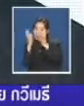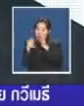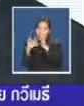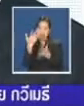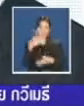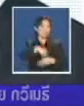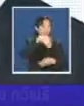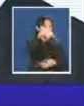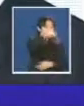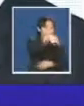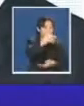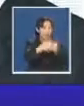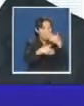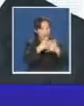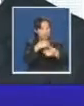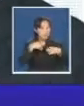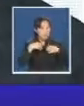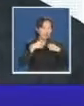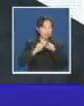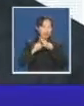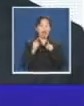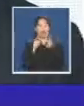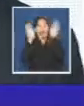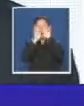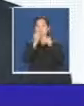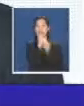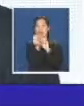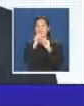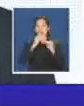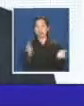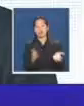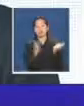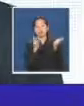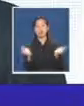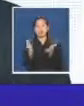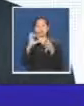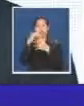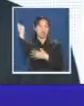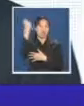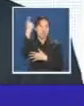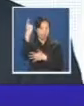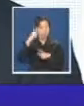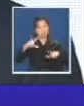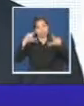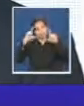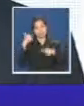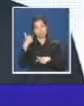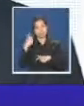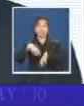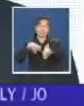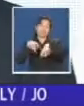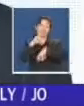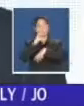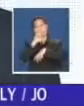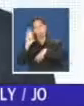ระบบระเบียบเพื่อส่งเสริมให้ไปรับสนักของการเป็นเสน่ห์ของเมืองเช่นเดียวกันนะครับตรงนี้ก็จะเป็นการจัดระบบ